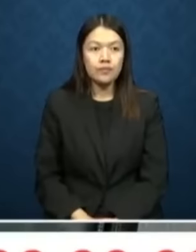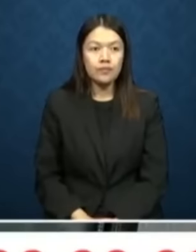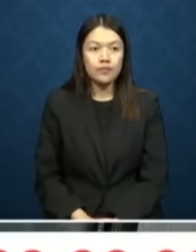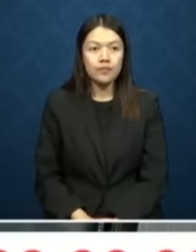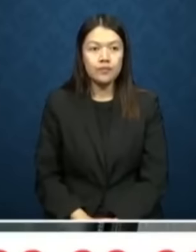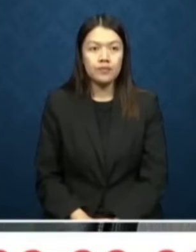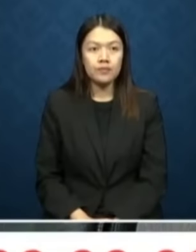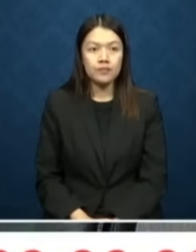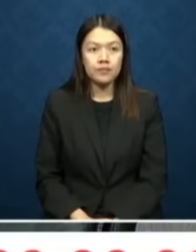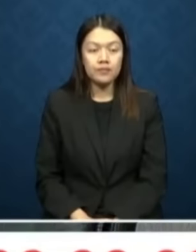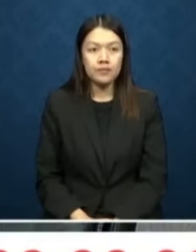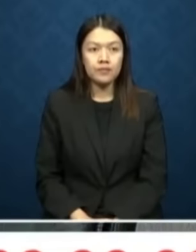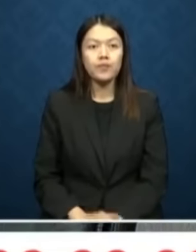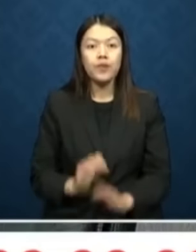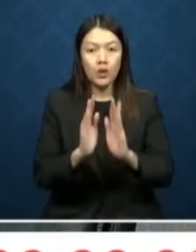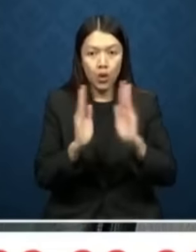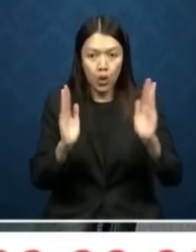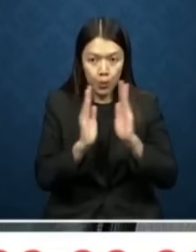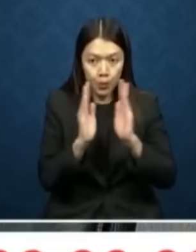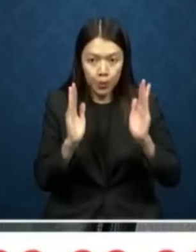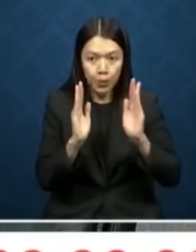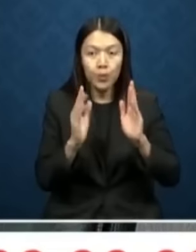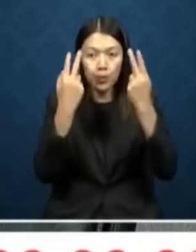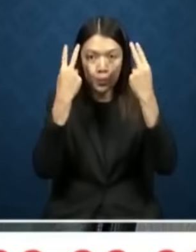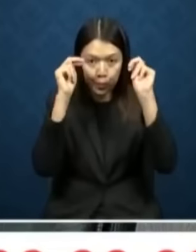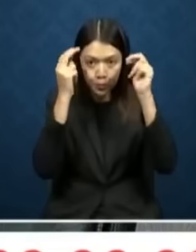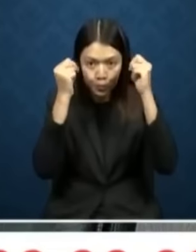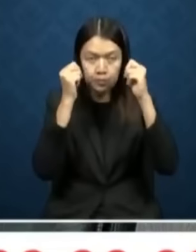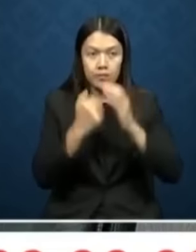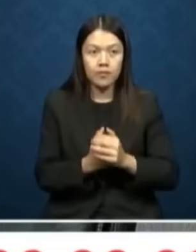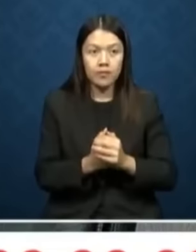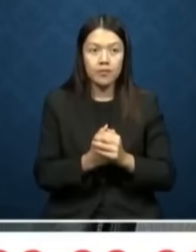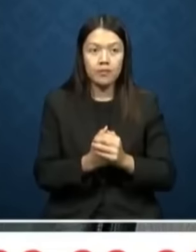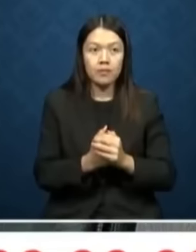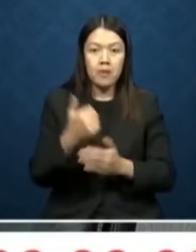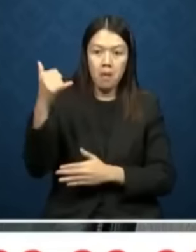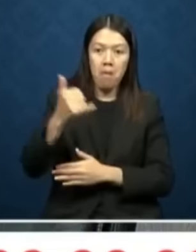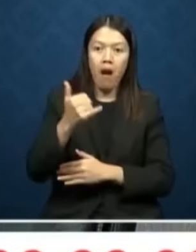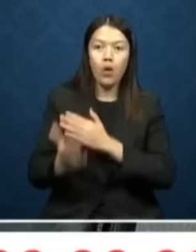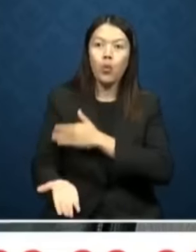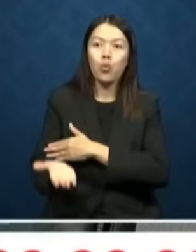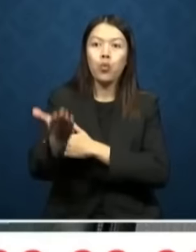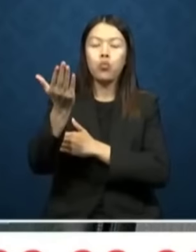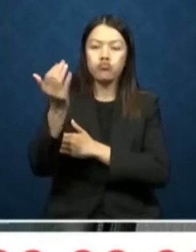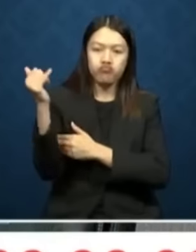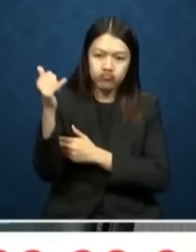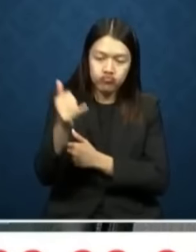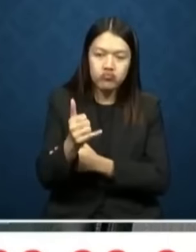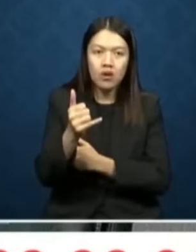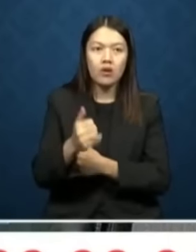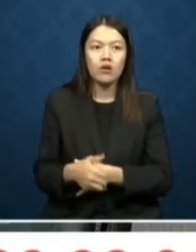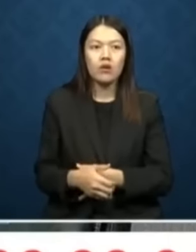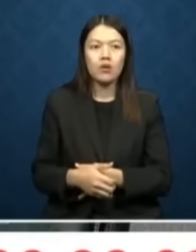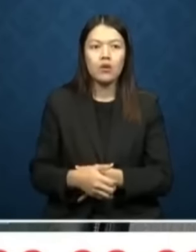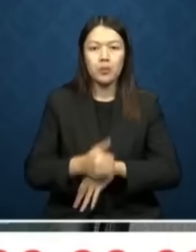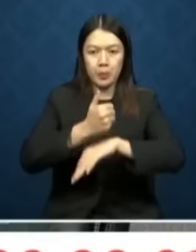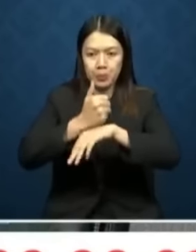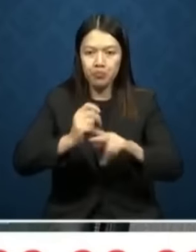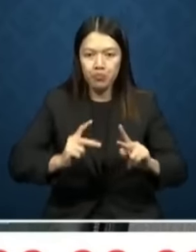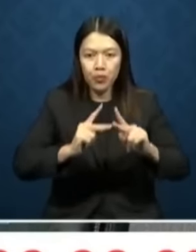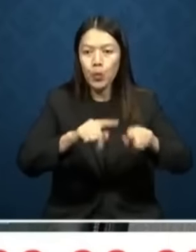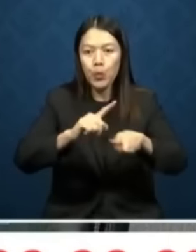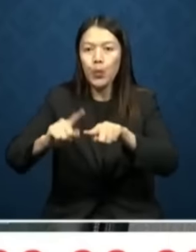ผมต้องขอบคุณท่านนายกรัฐมนตรีนะครับที่ได้กรุณามาตั้งแต่เช้าแล้วก็คณะรัฐมนตรี